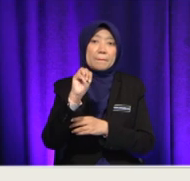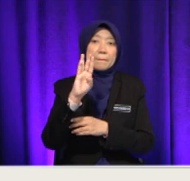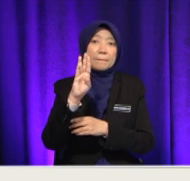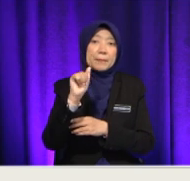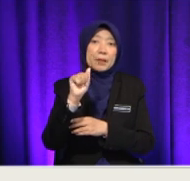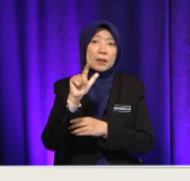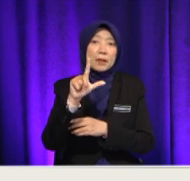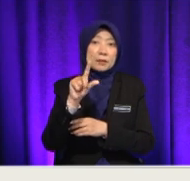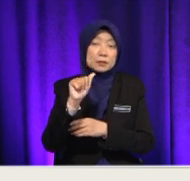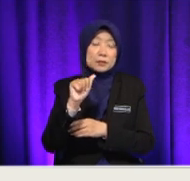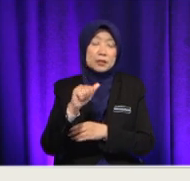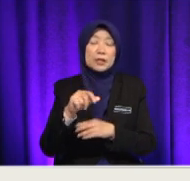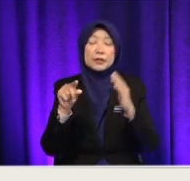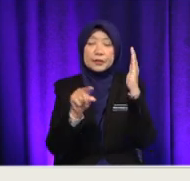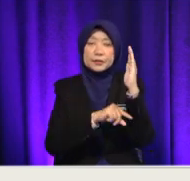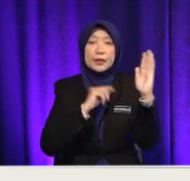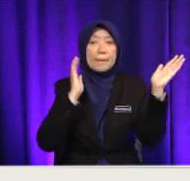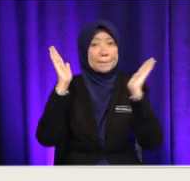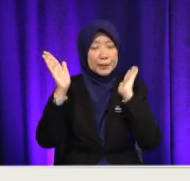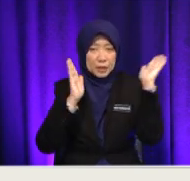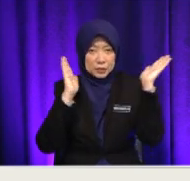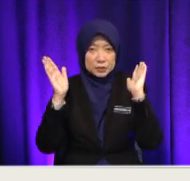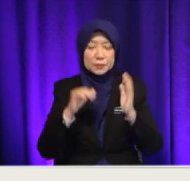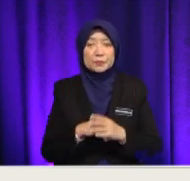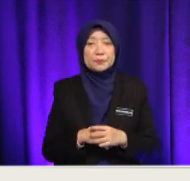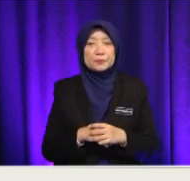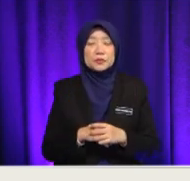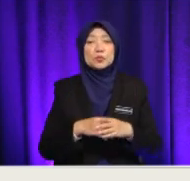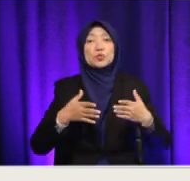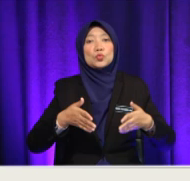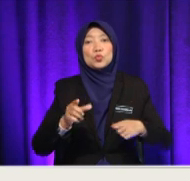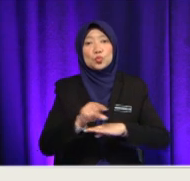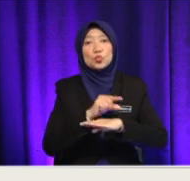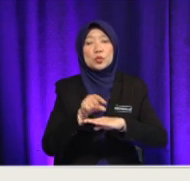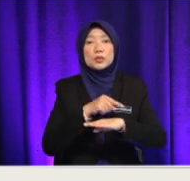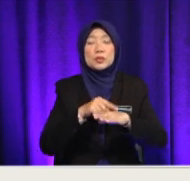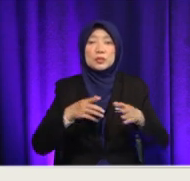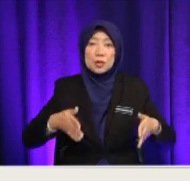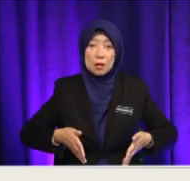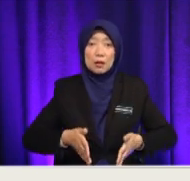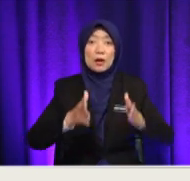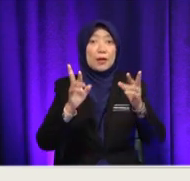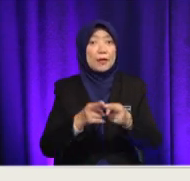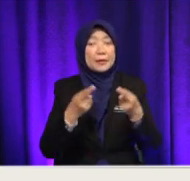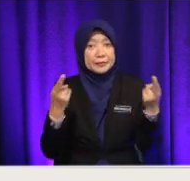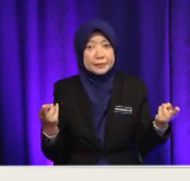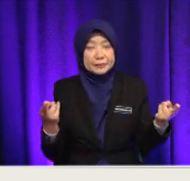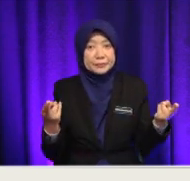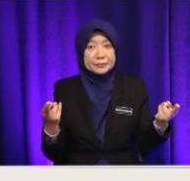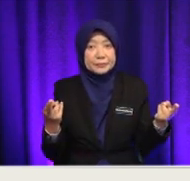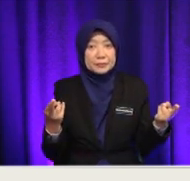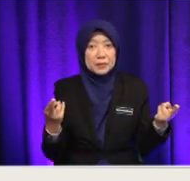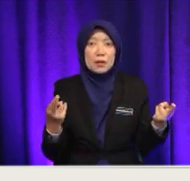Iaitu alfa terubah suai getah bekuan CMA di mana digunakan di jalan raya. Ada dan tadi baru contoh